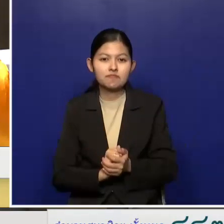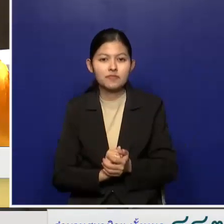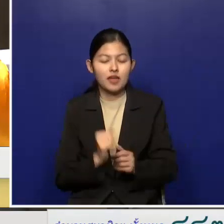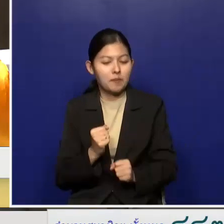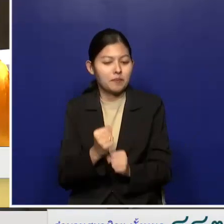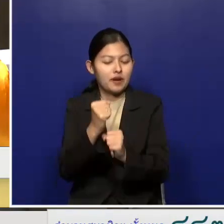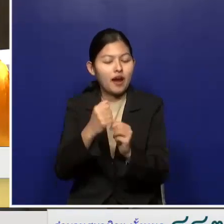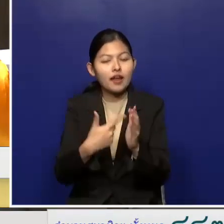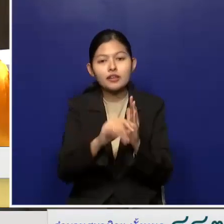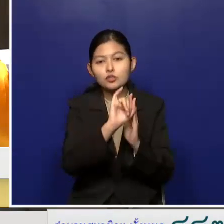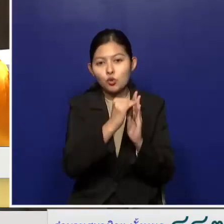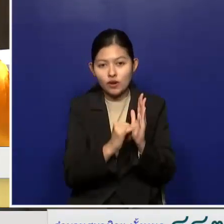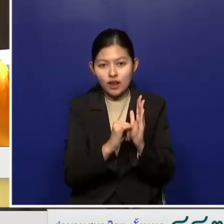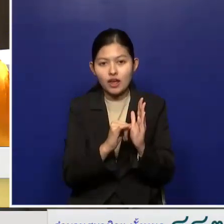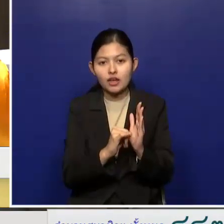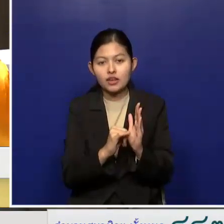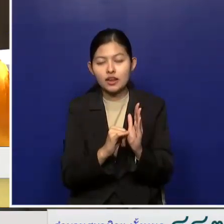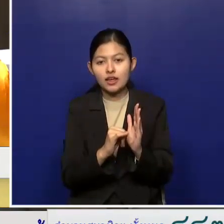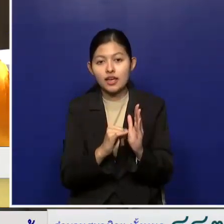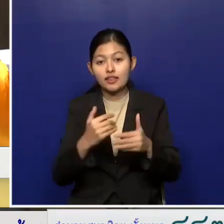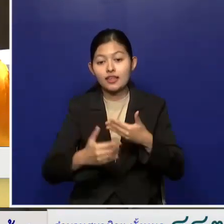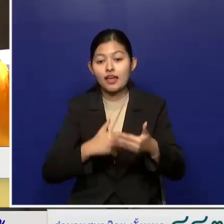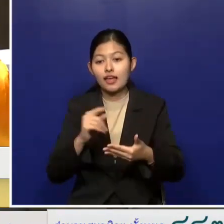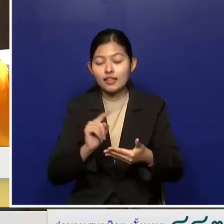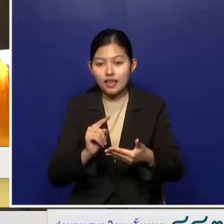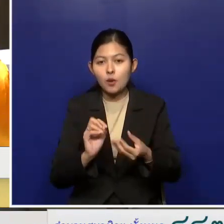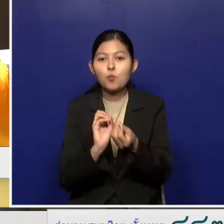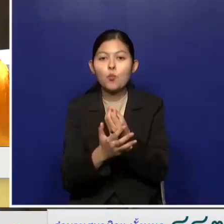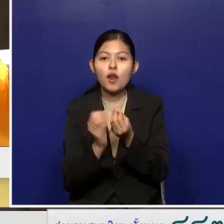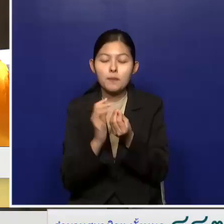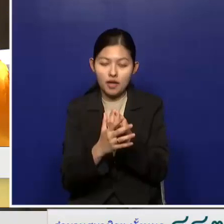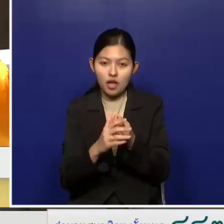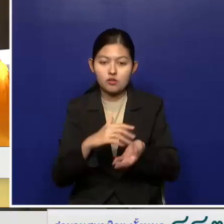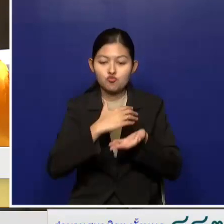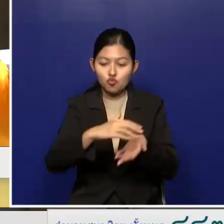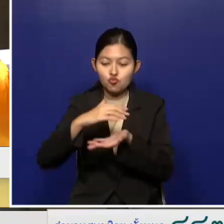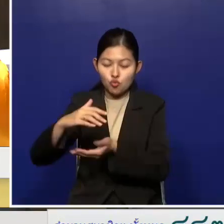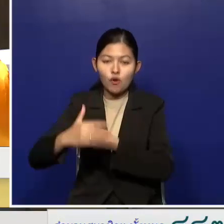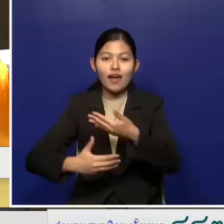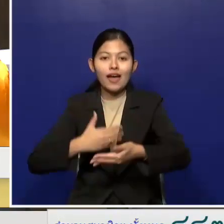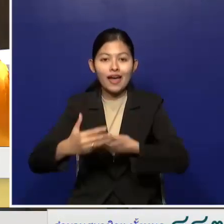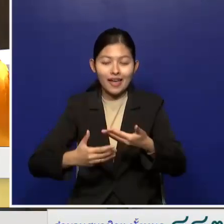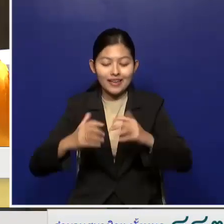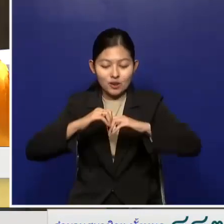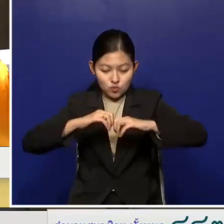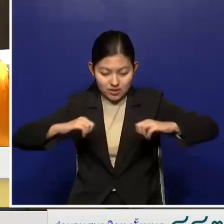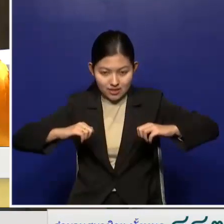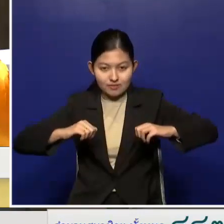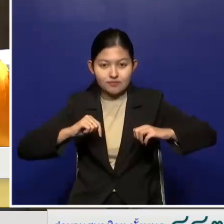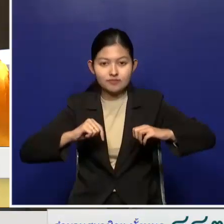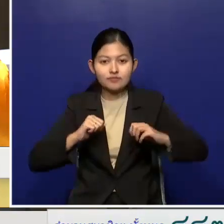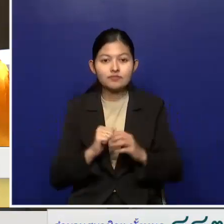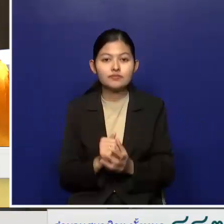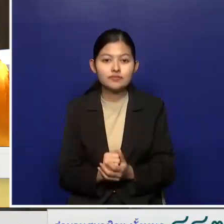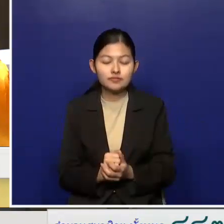ราได้ก็คือในเรื่องของการทำผลไม้ขายนะคะก็คือทุเรียนนั่นเองถ้